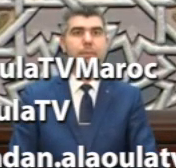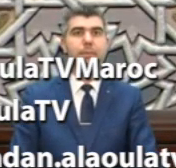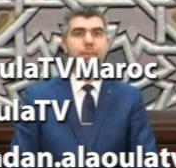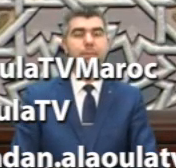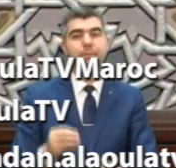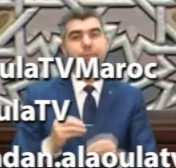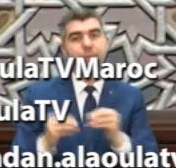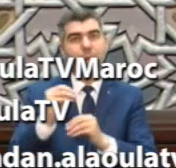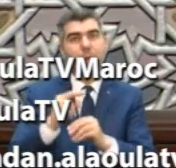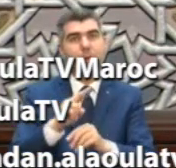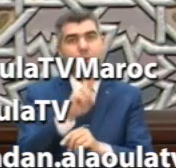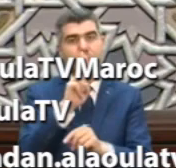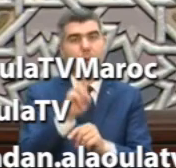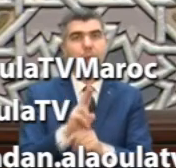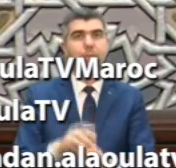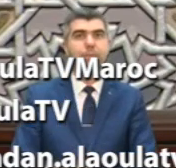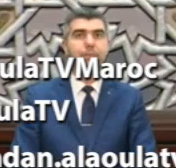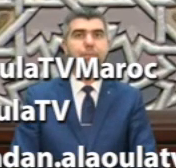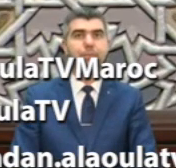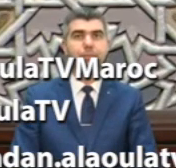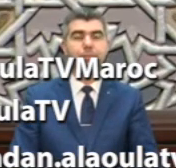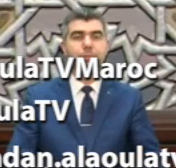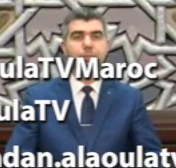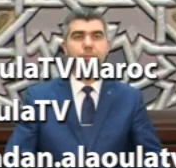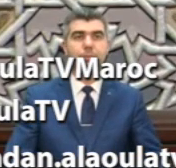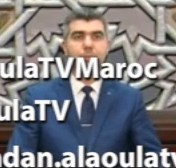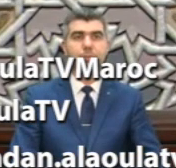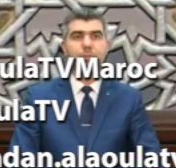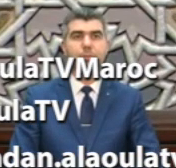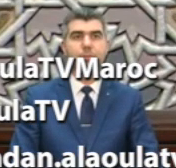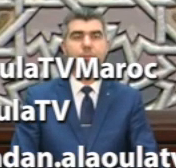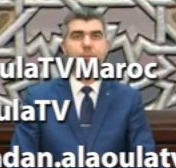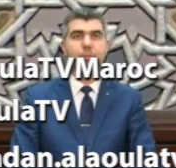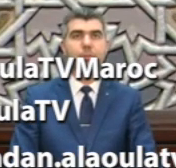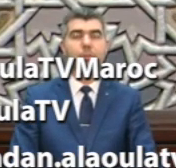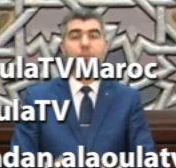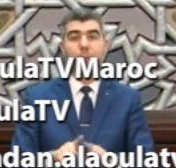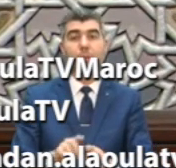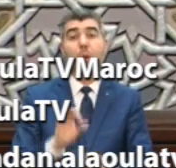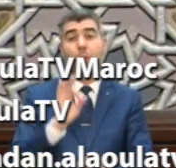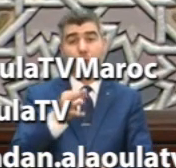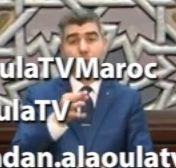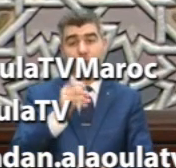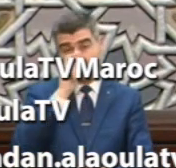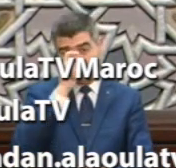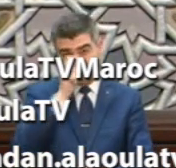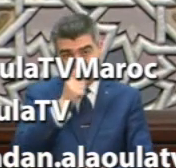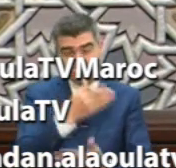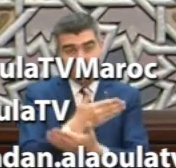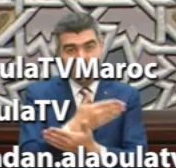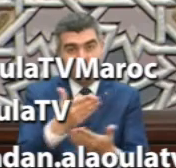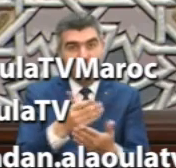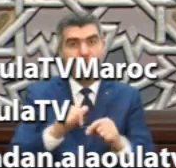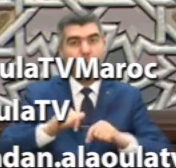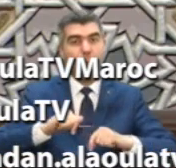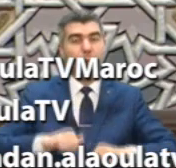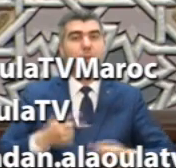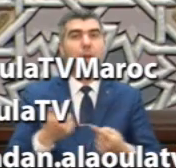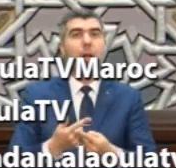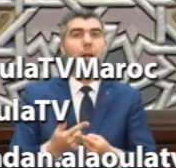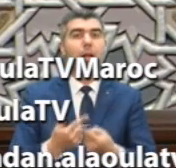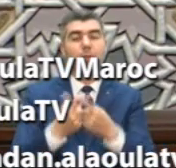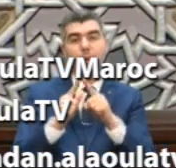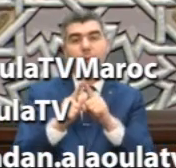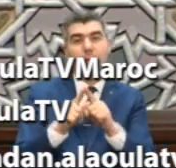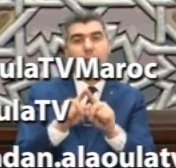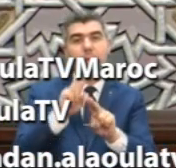تعقيب إضافي؟ تفضل السيد النائب. الوزير لابد أن نهنئكم أولا على مبادرة الوزارة ديالكم بالرد على